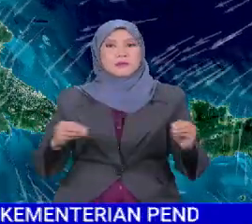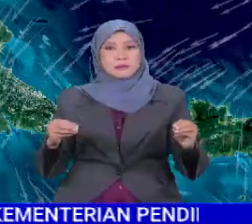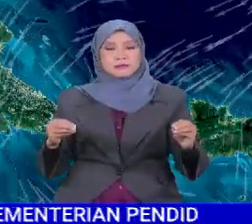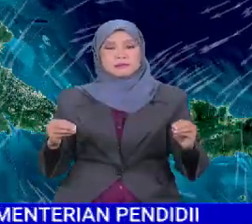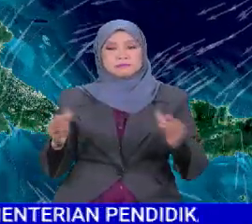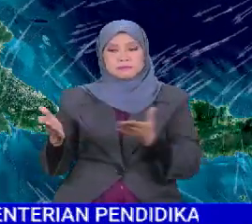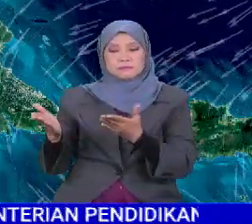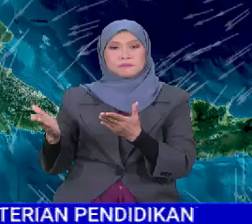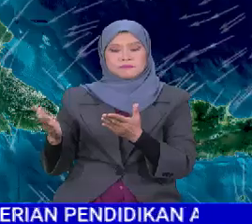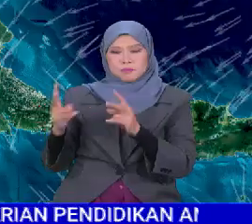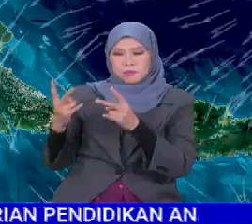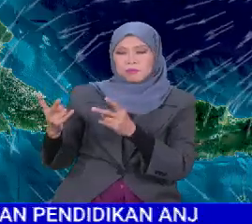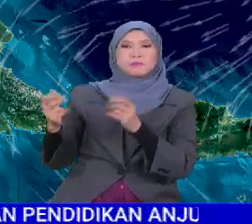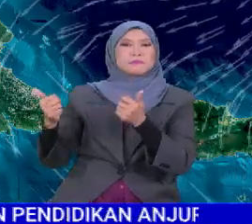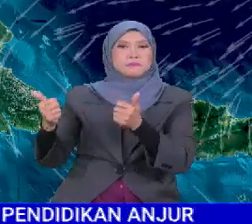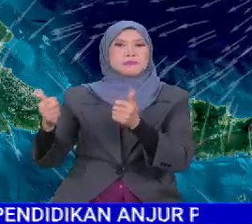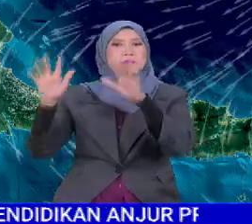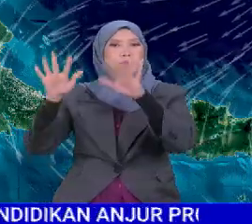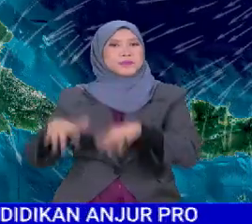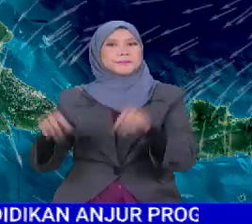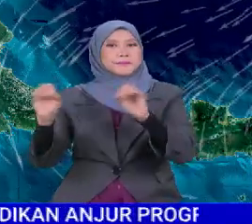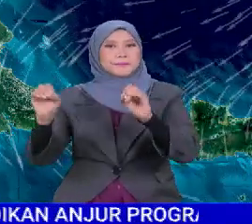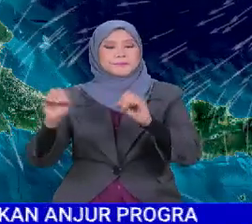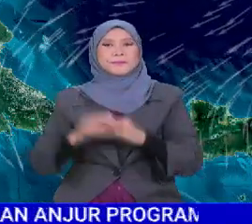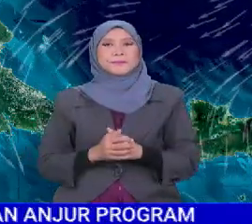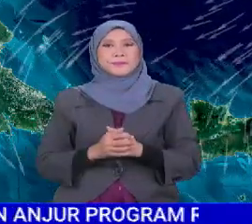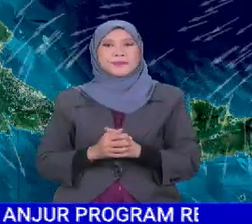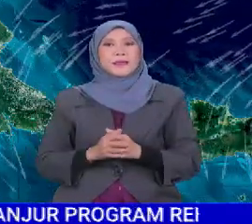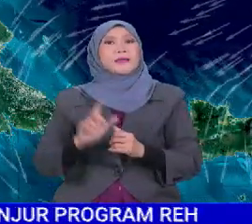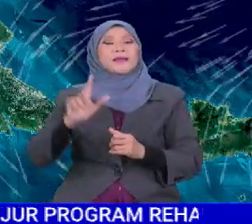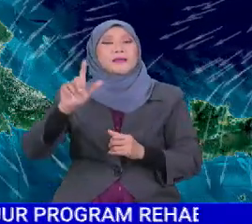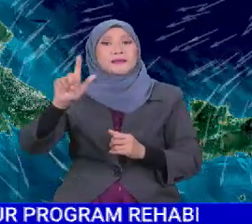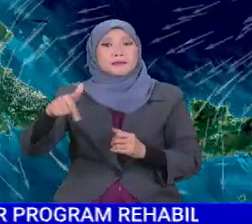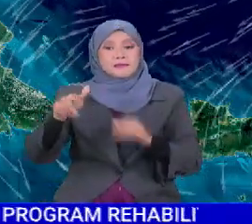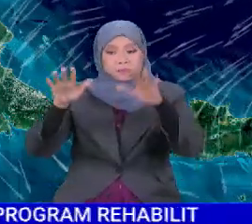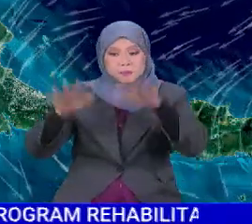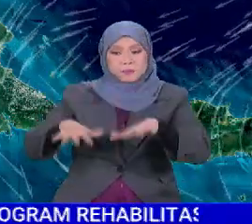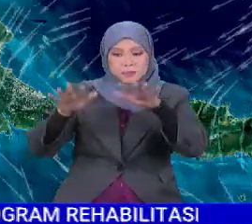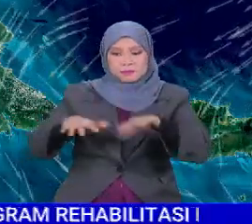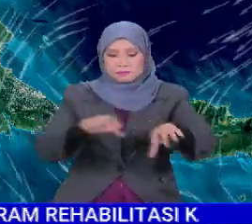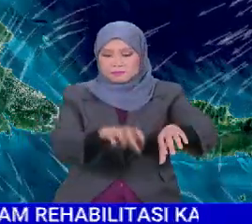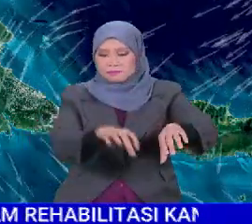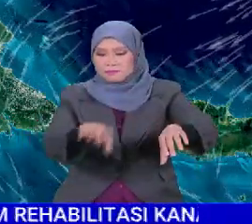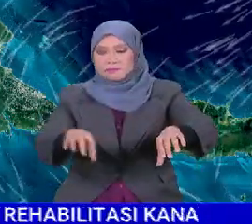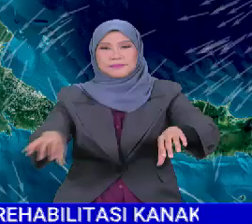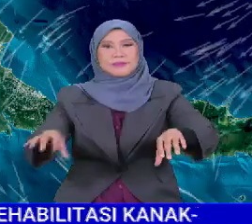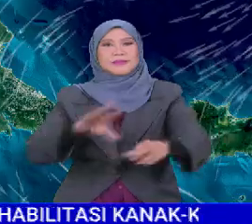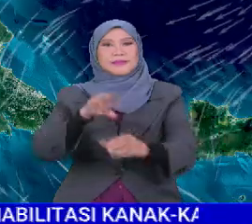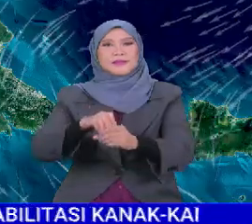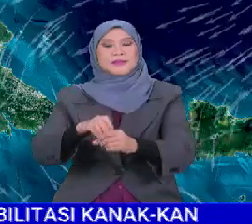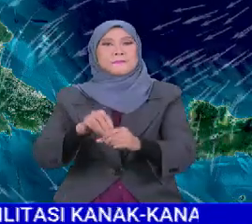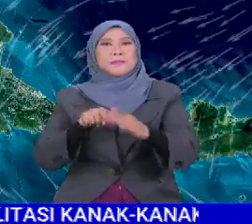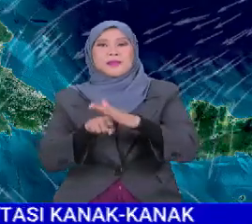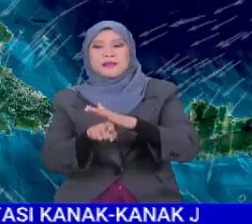lihat keadaan cuaca yang agak baik pada ketika ini. Namun kita jangkakan untuk sebentar lagi keadaan hujan di satu tempat boleh meliputi di